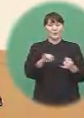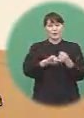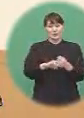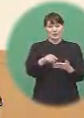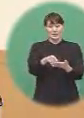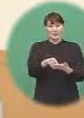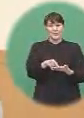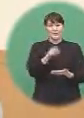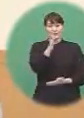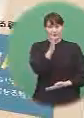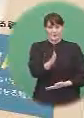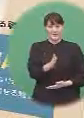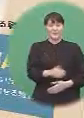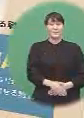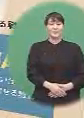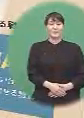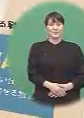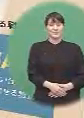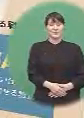ください